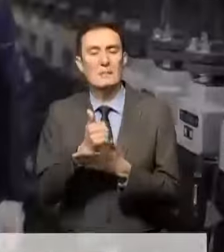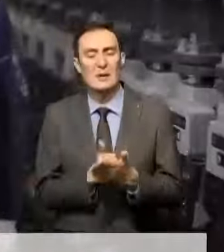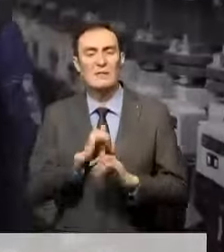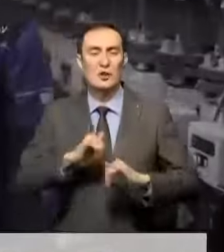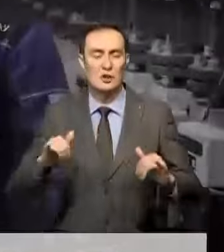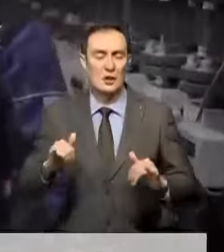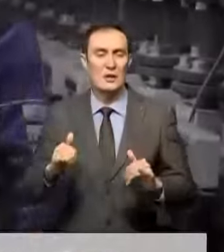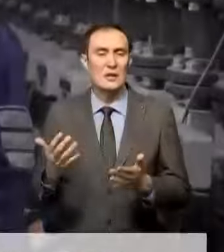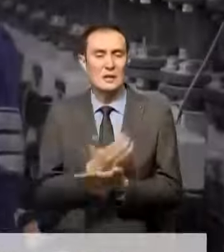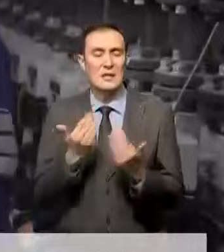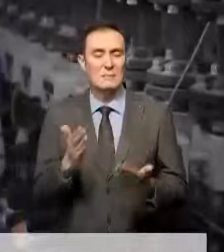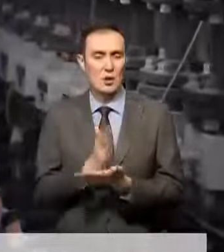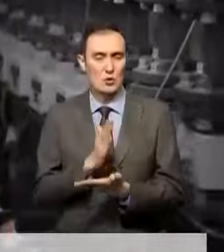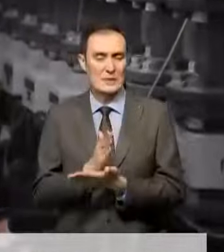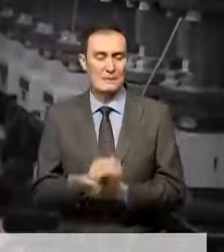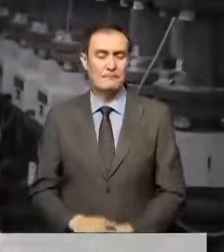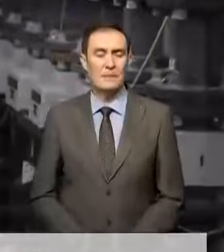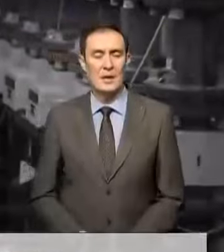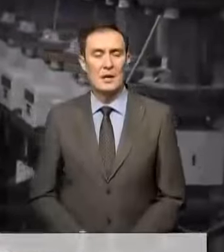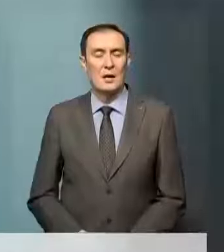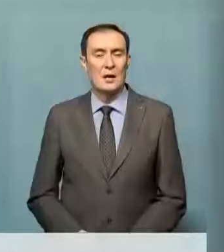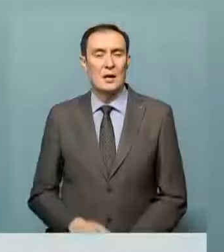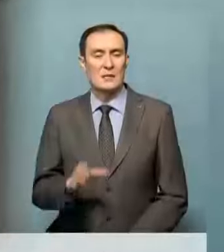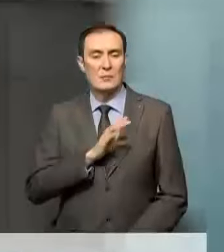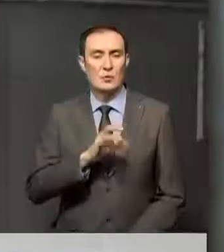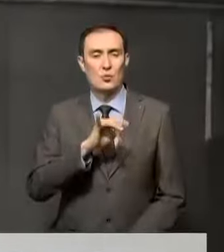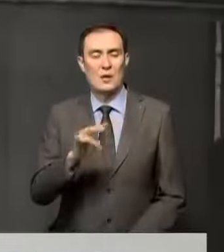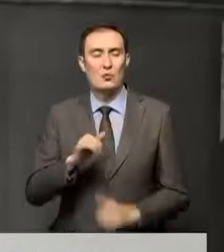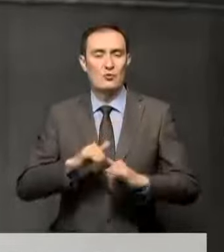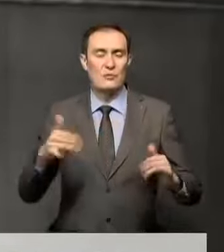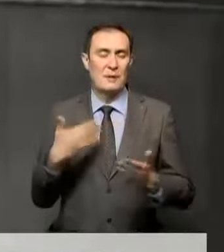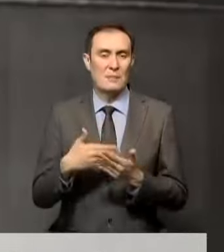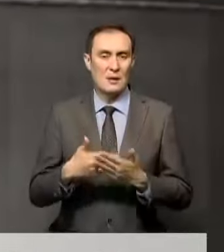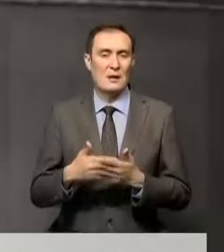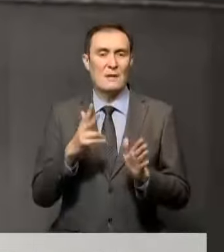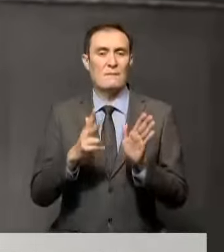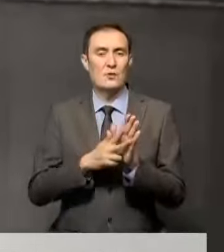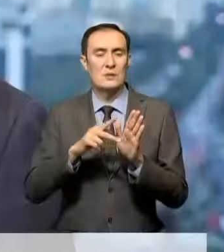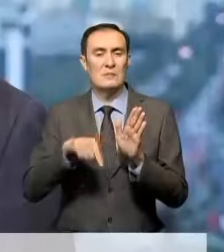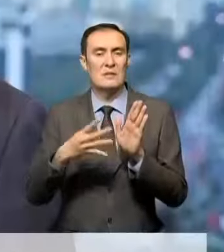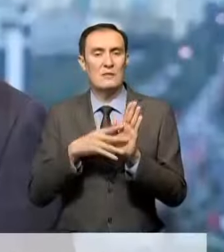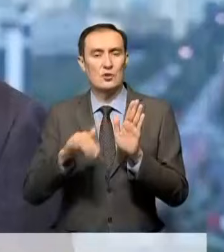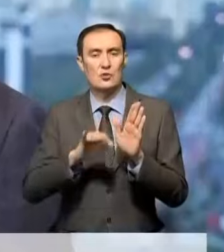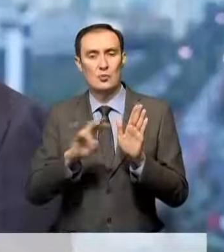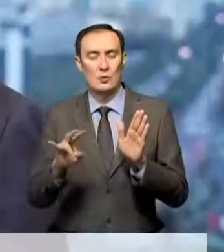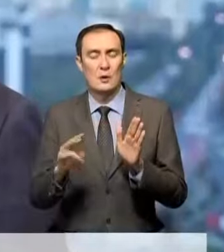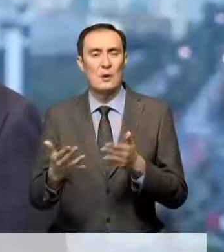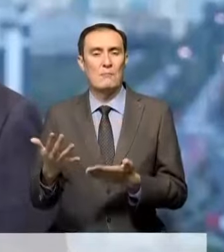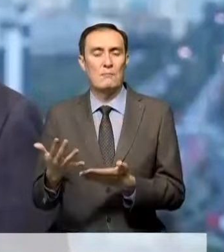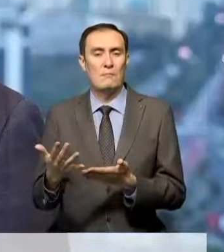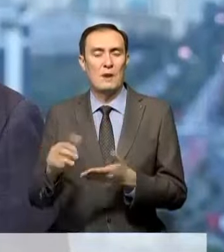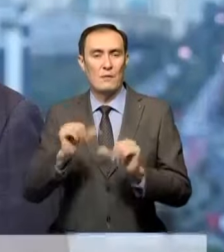и расширяют уже имеющиеся. Минеральные ресурсы урана увеличились примерно на 89 тысяч тонн. Недавно мы получили